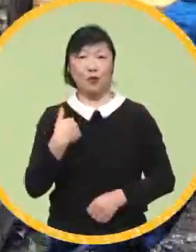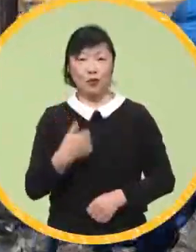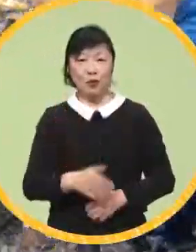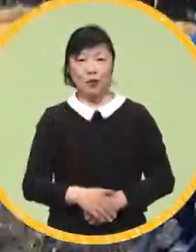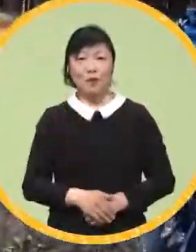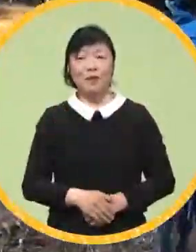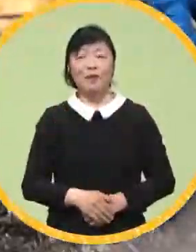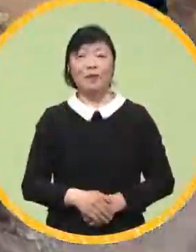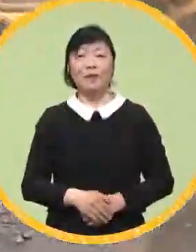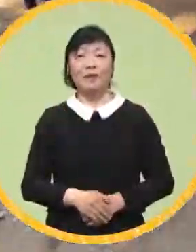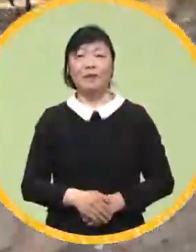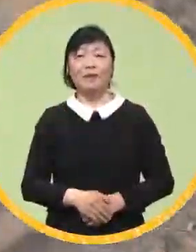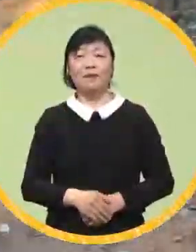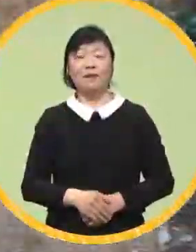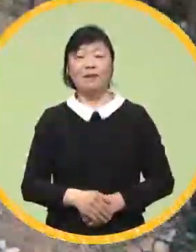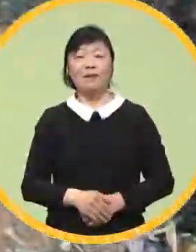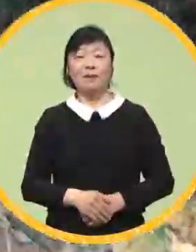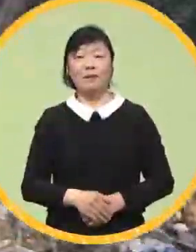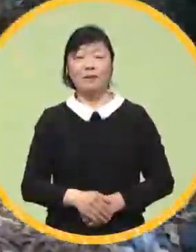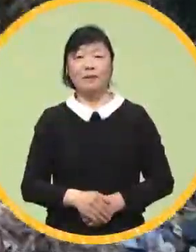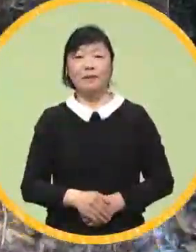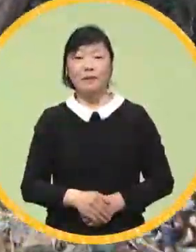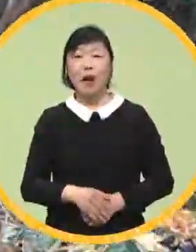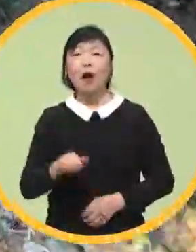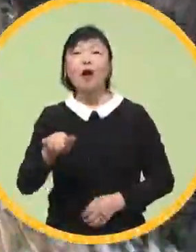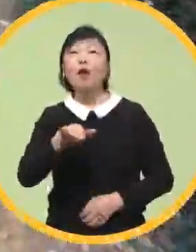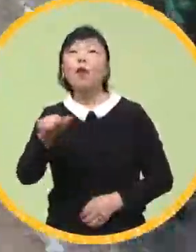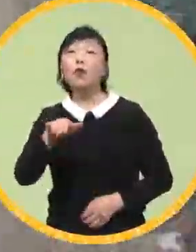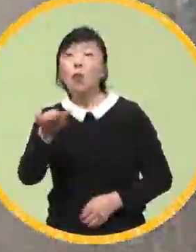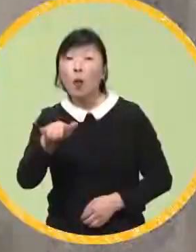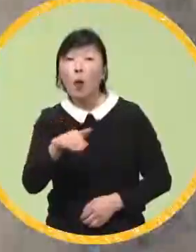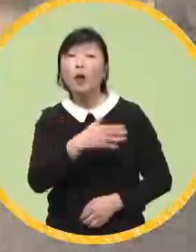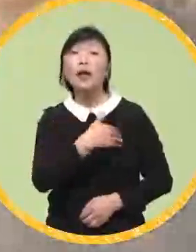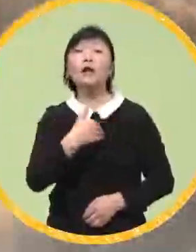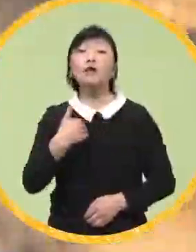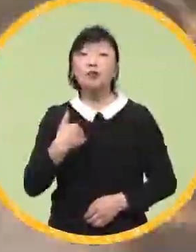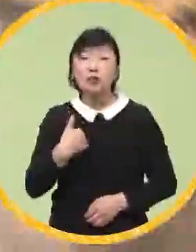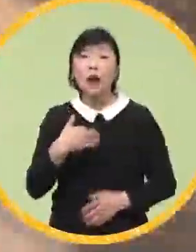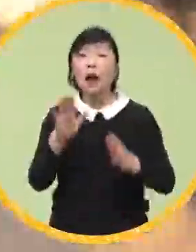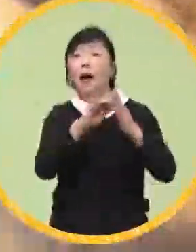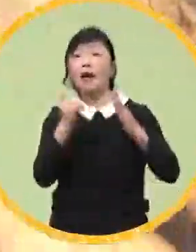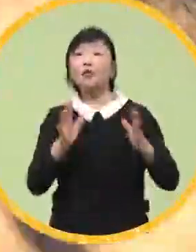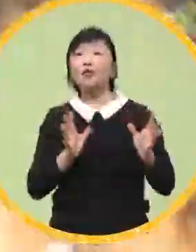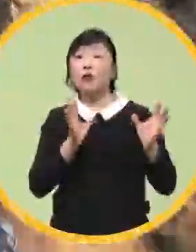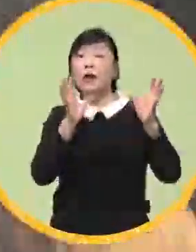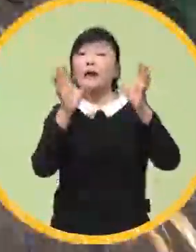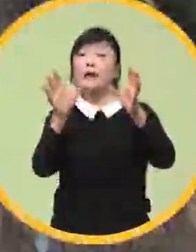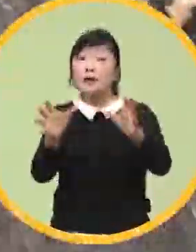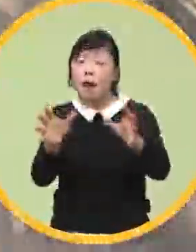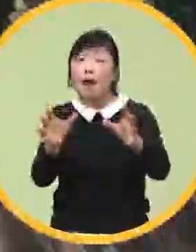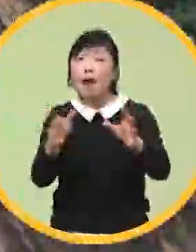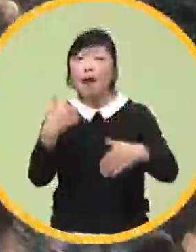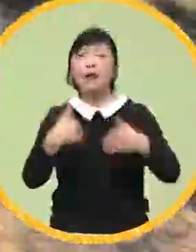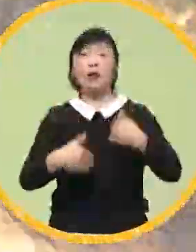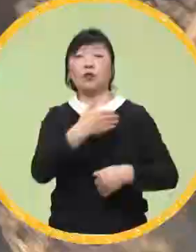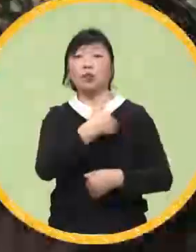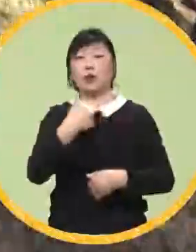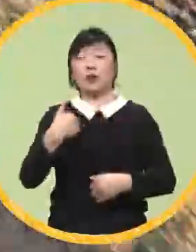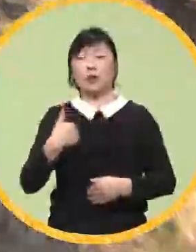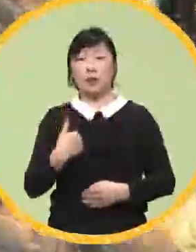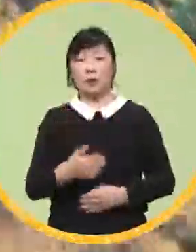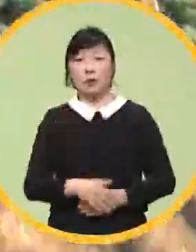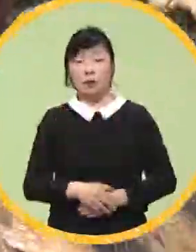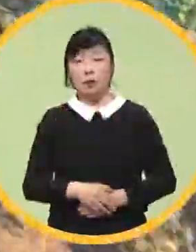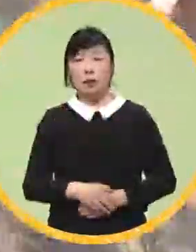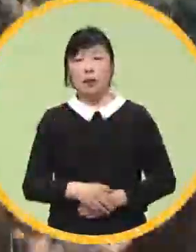ですよ異界とねもうね子供も全然できますからもちろん家族で一定楽しみずもできるのでほらこれも5